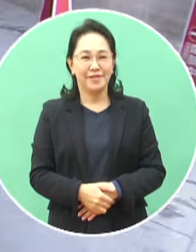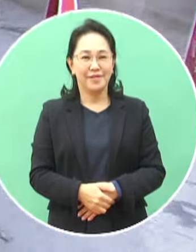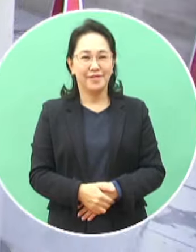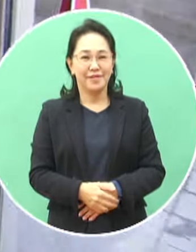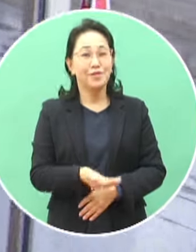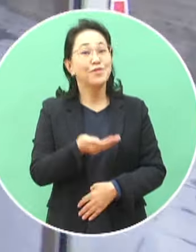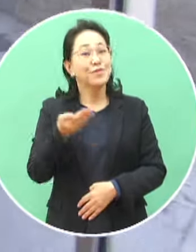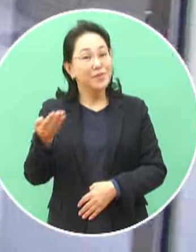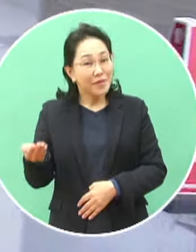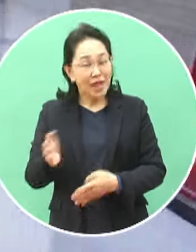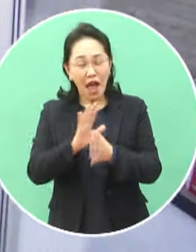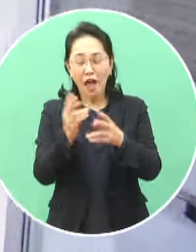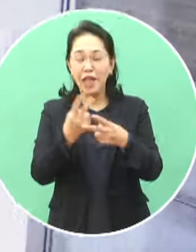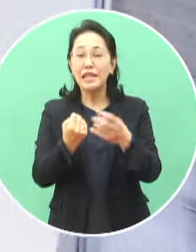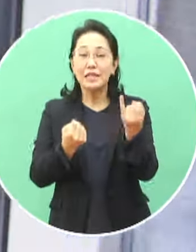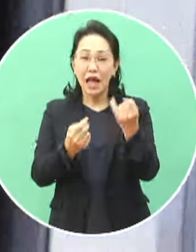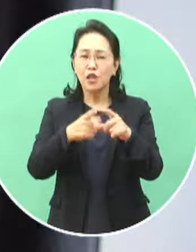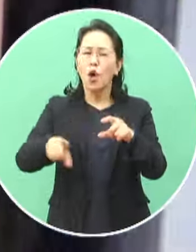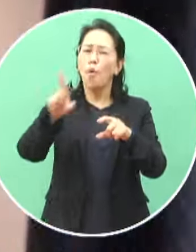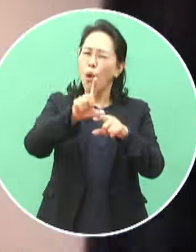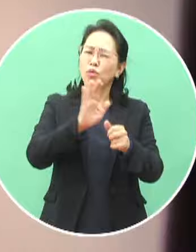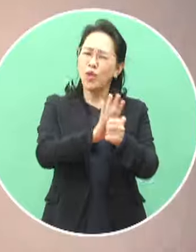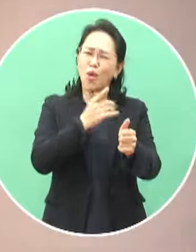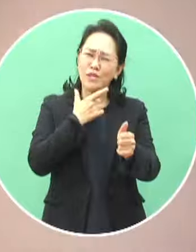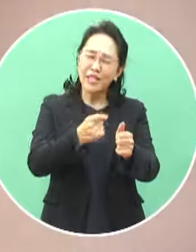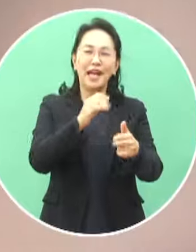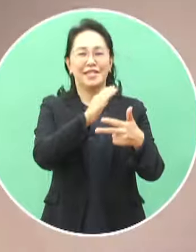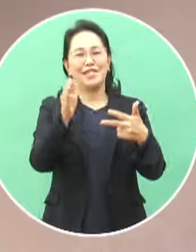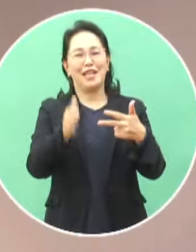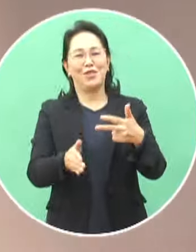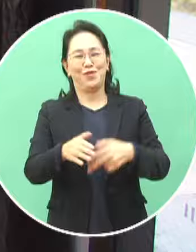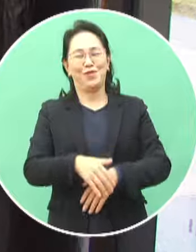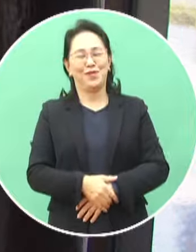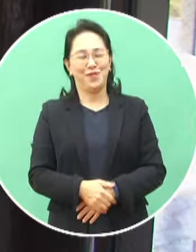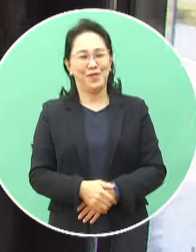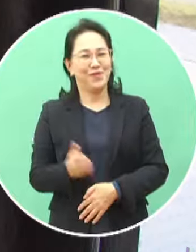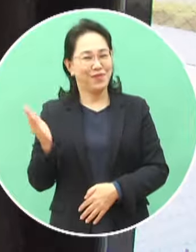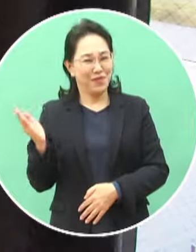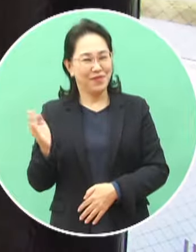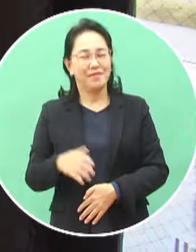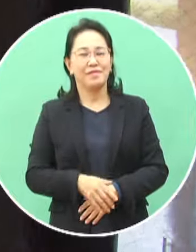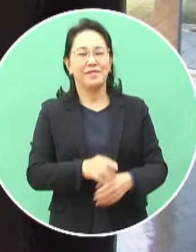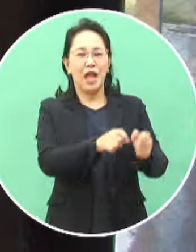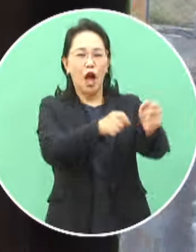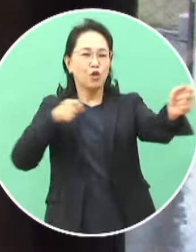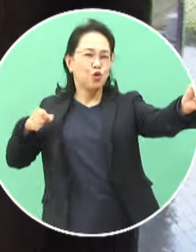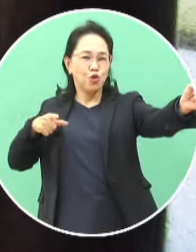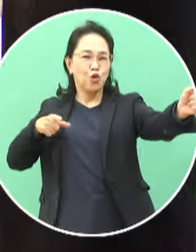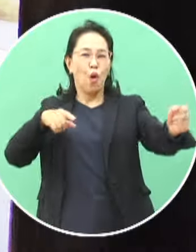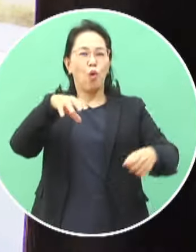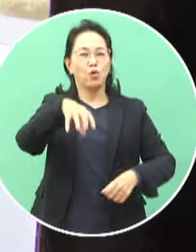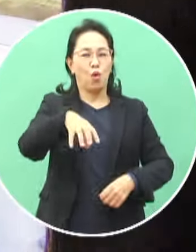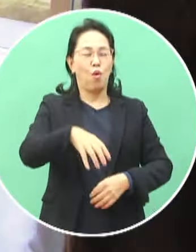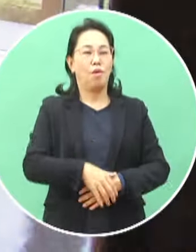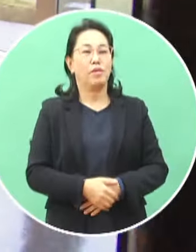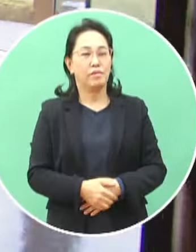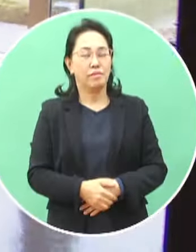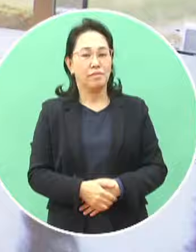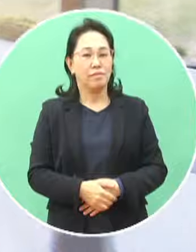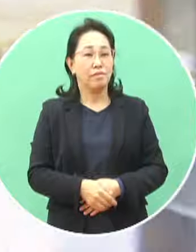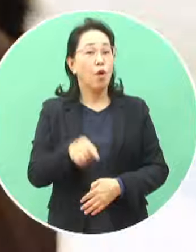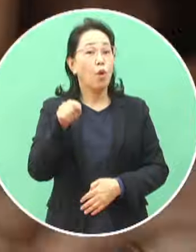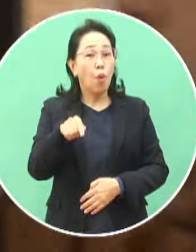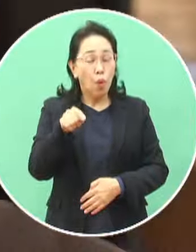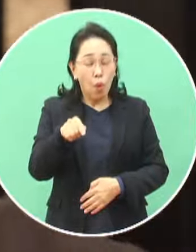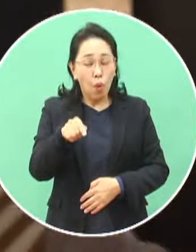そして花井さんの超推し推し施設が 弓道場なんですね。しかもここ弓